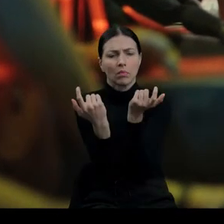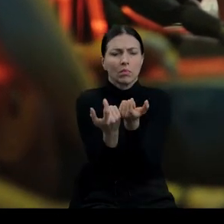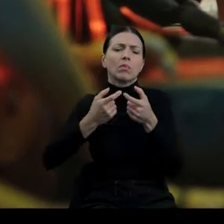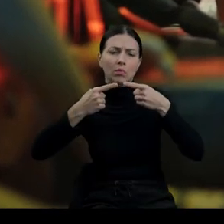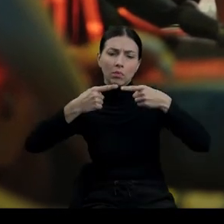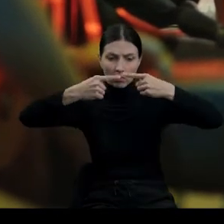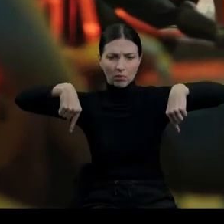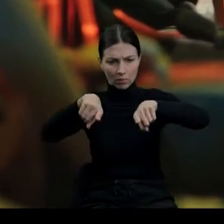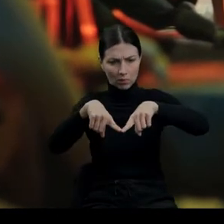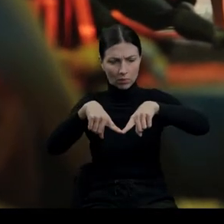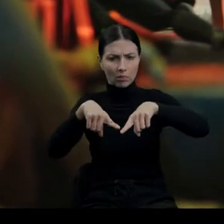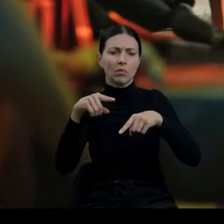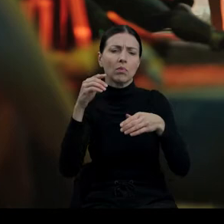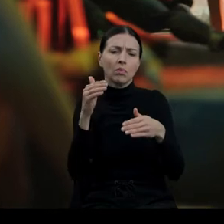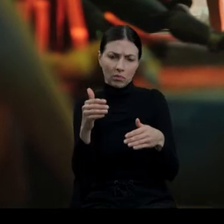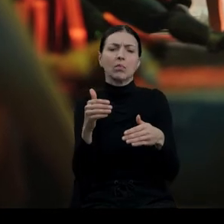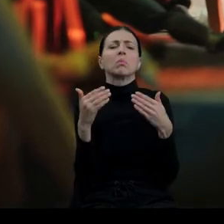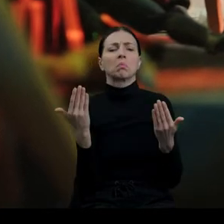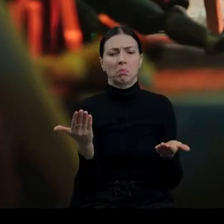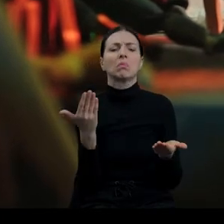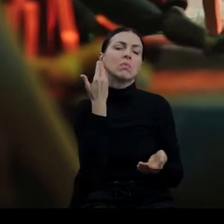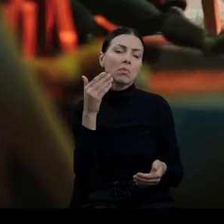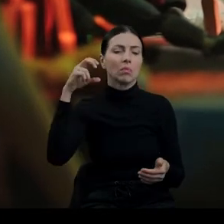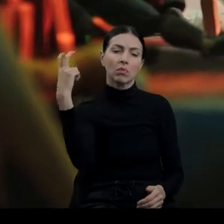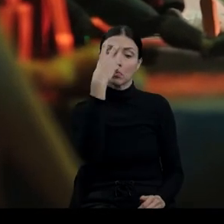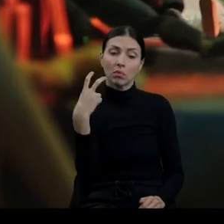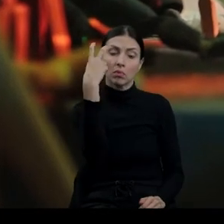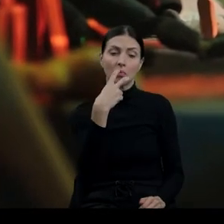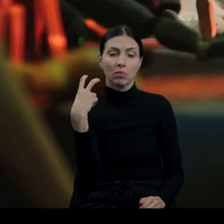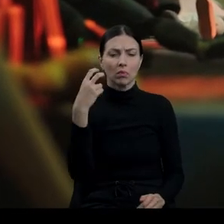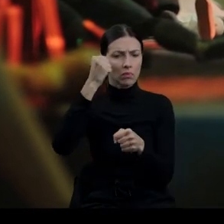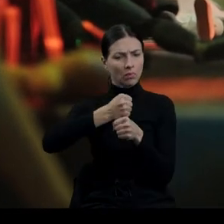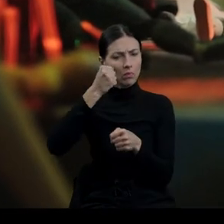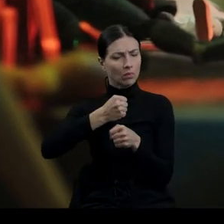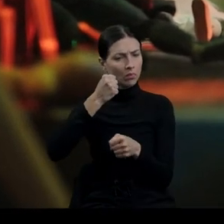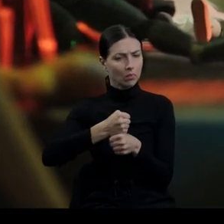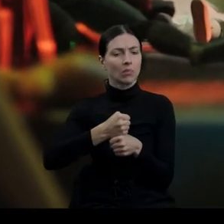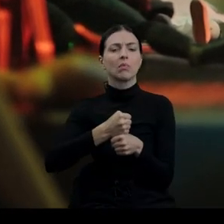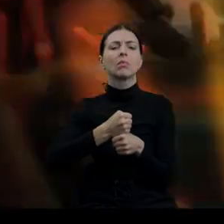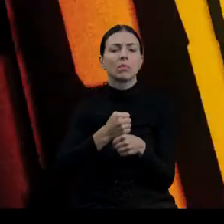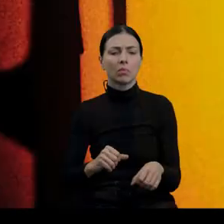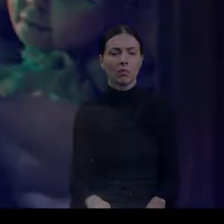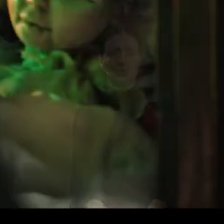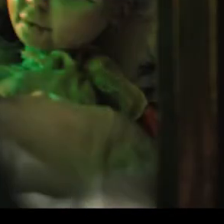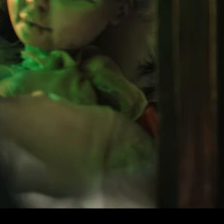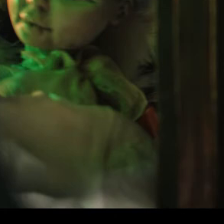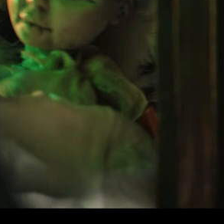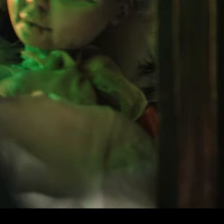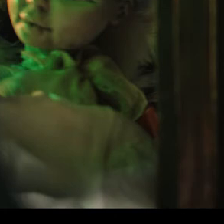muzyka, dla całego zespołu. I to przecież jest bardzo ciekawa praca.